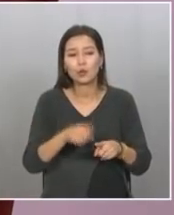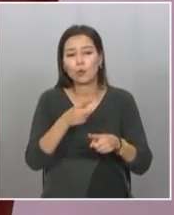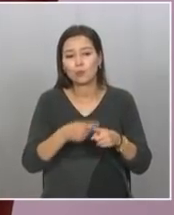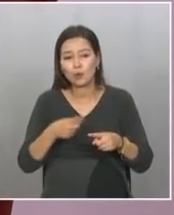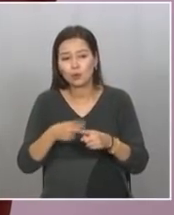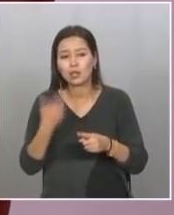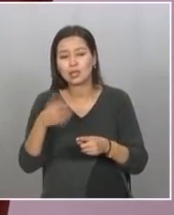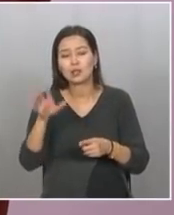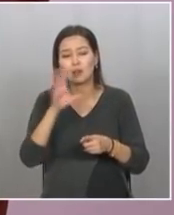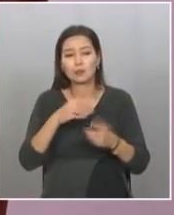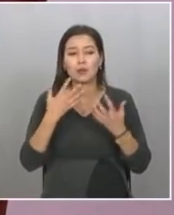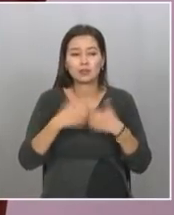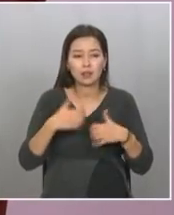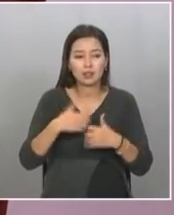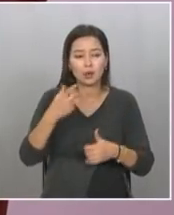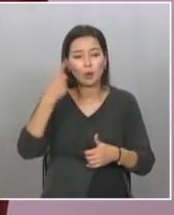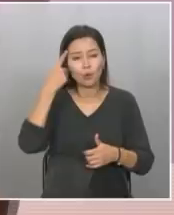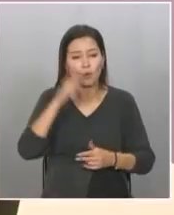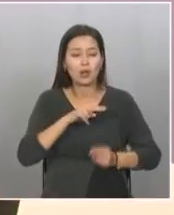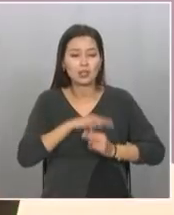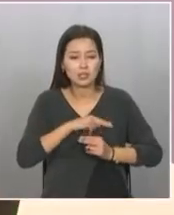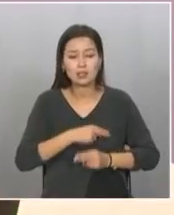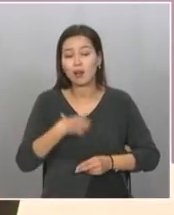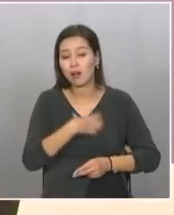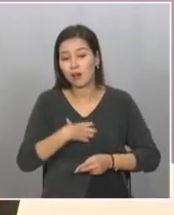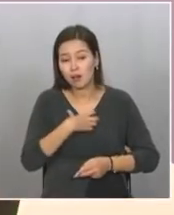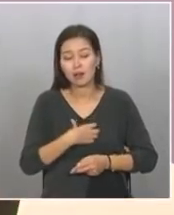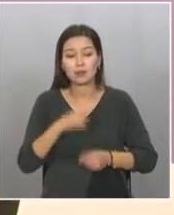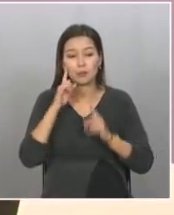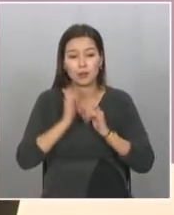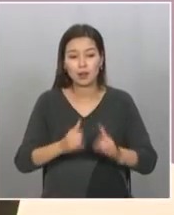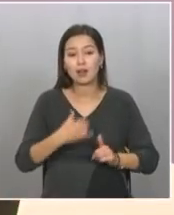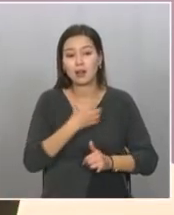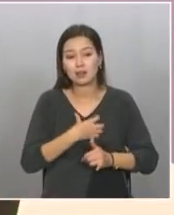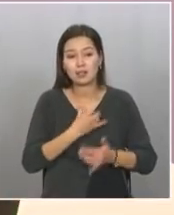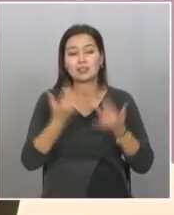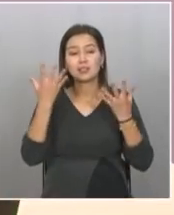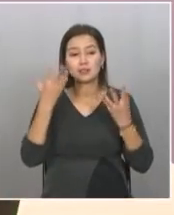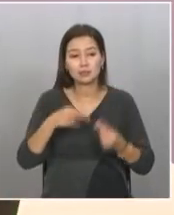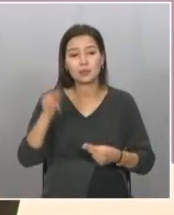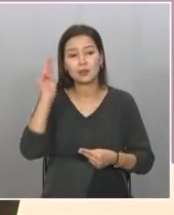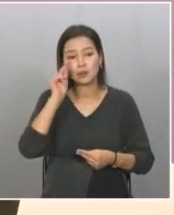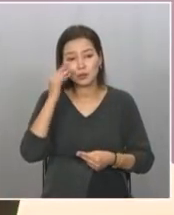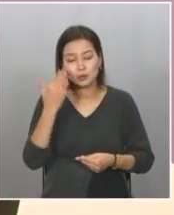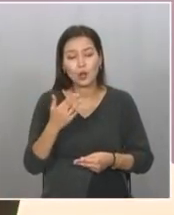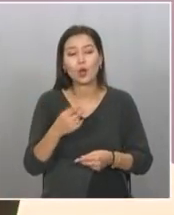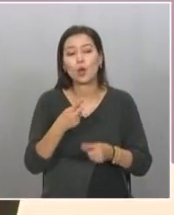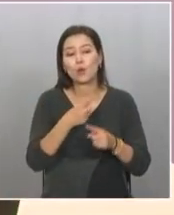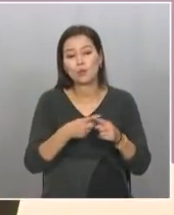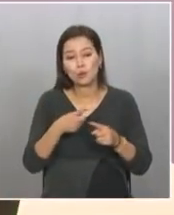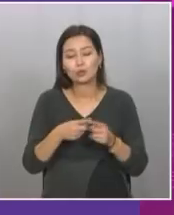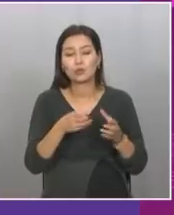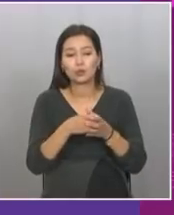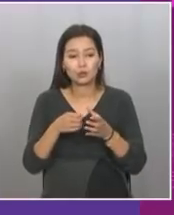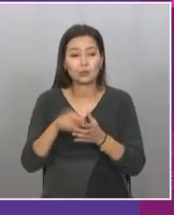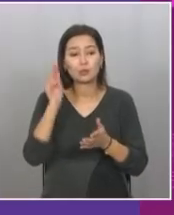ой мен еңбек үйлесімі аса қажет. Олай болса, бүгін сабағымызды бөлшек ұғымымен